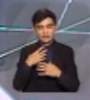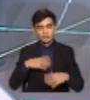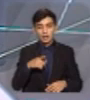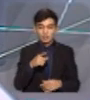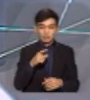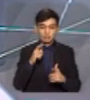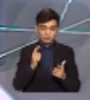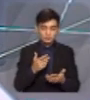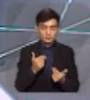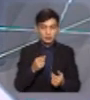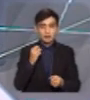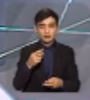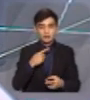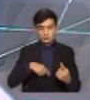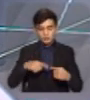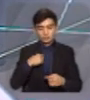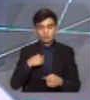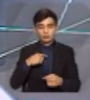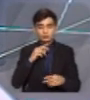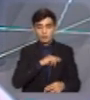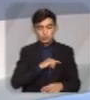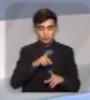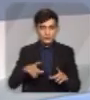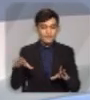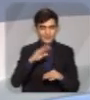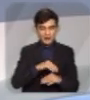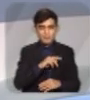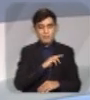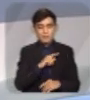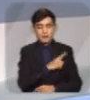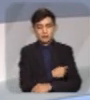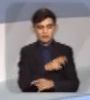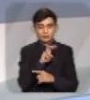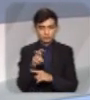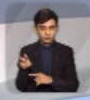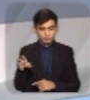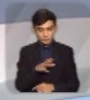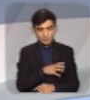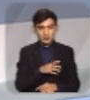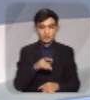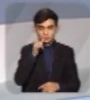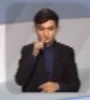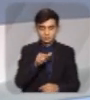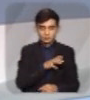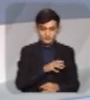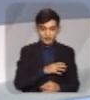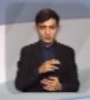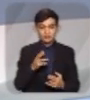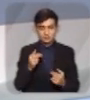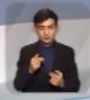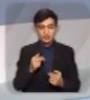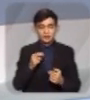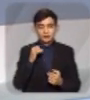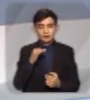правда? Наши сотрудники приезжали в больницу ко всем пострадавшим, но допущены не были, поскольку